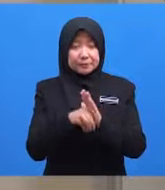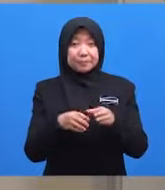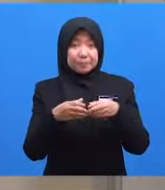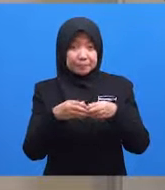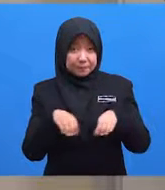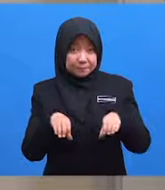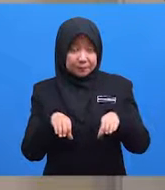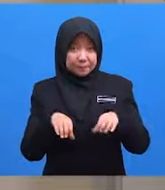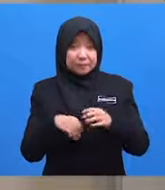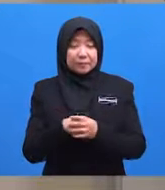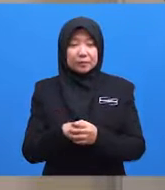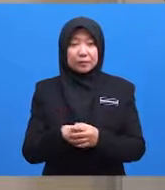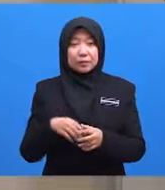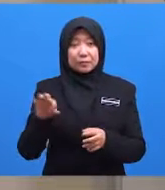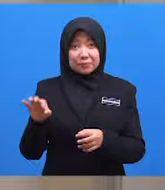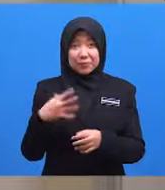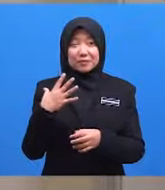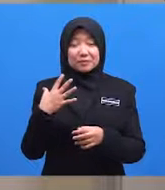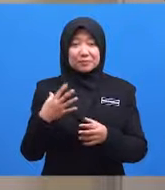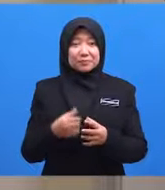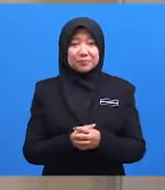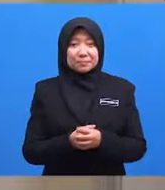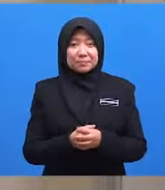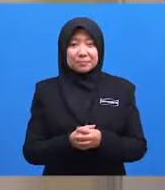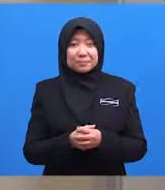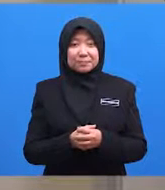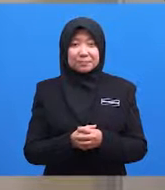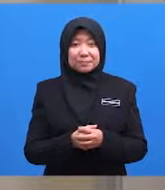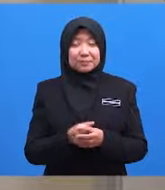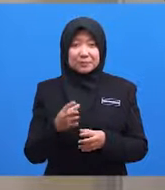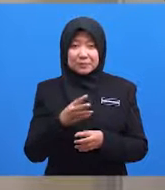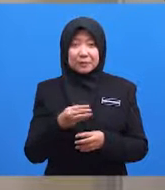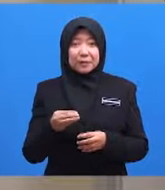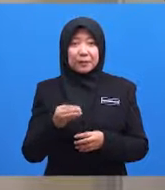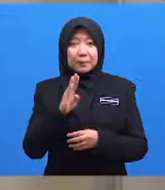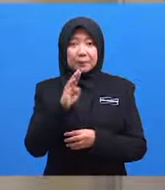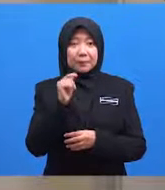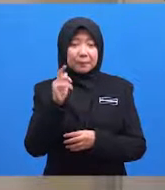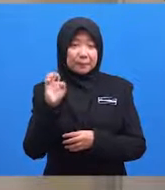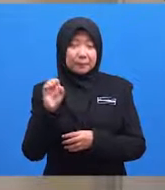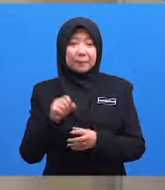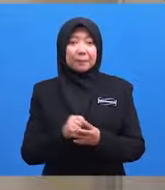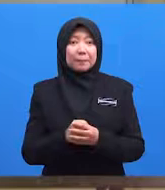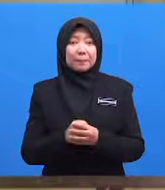pasta, fresh pasta dan baked pasta.